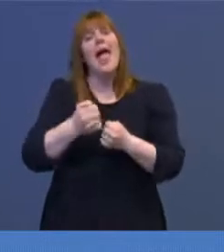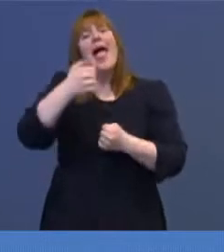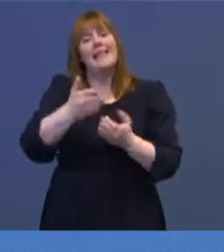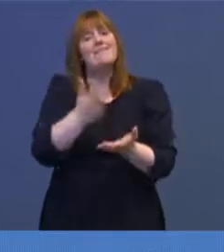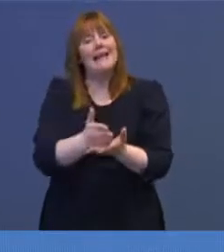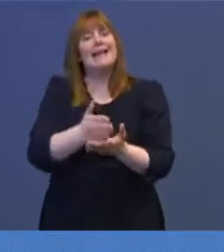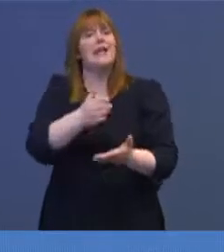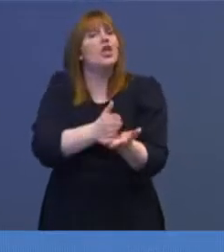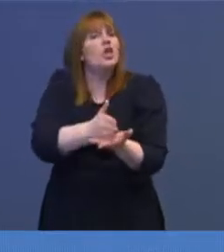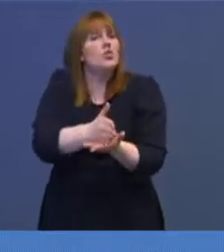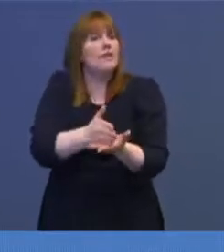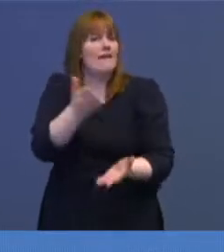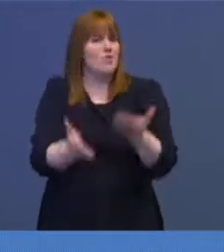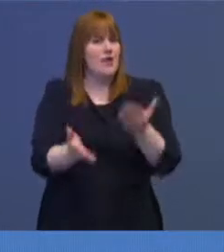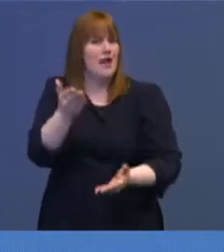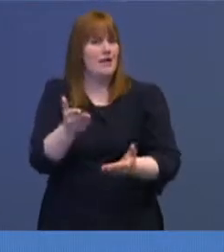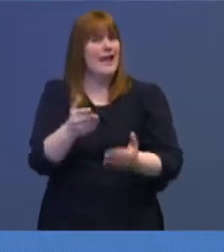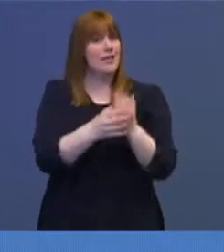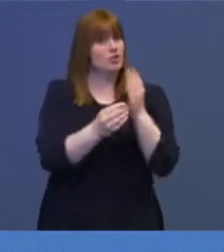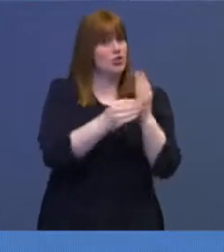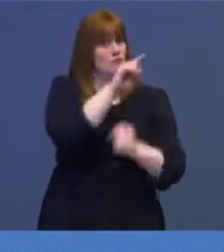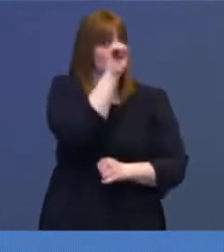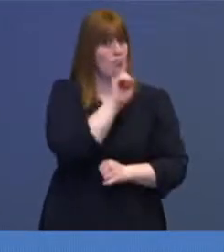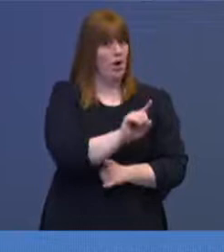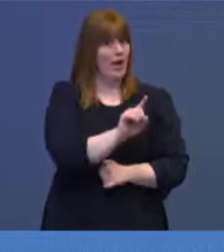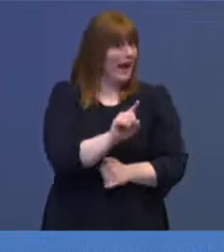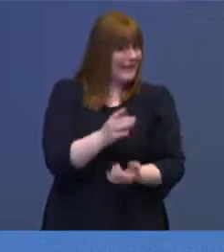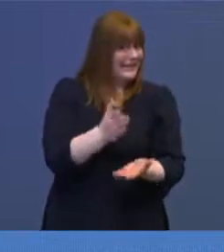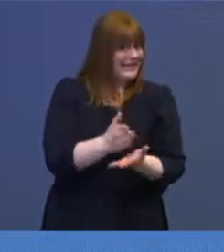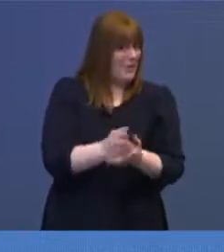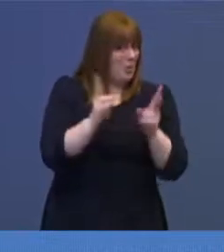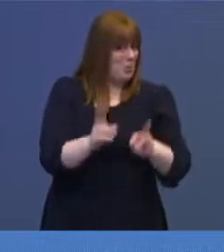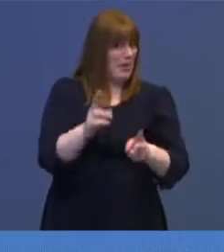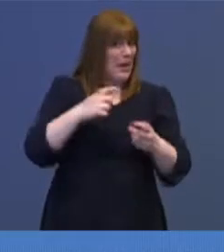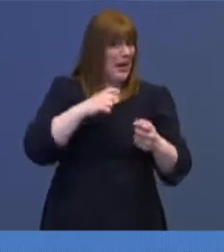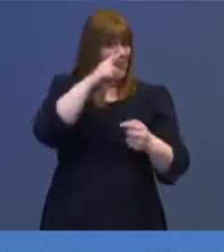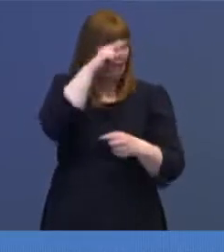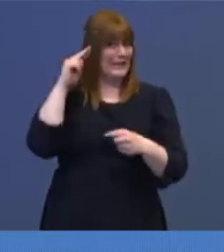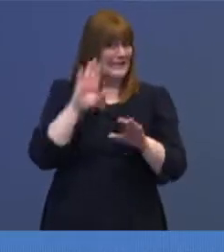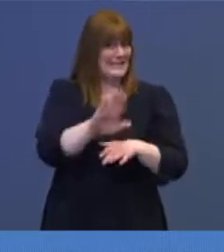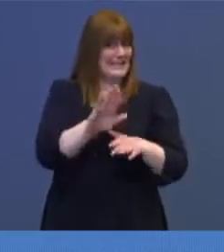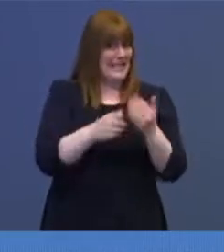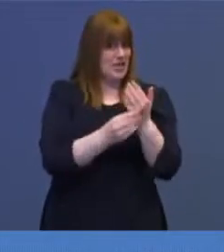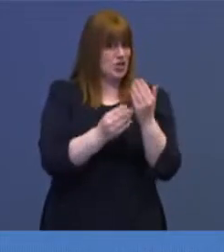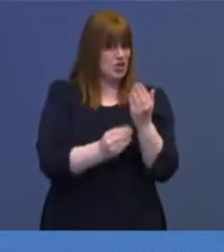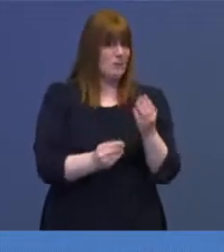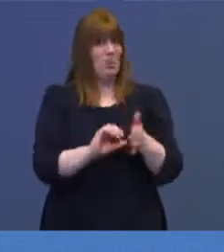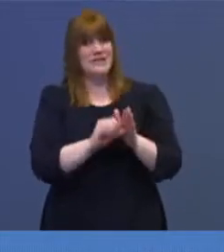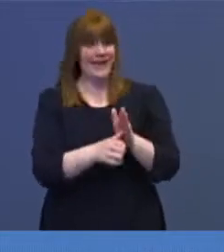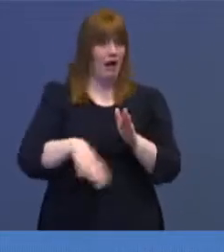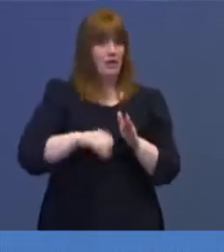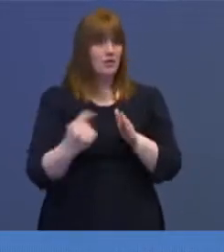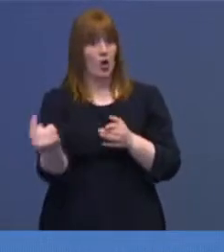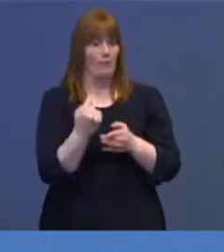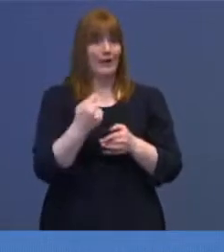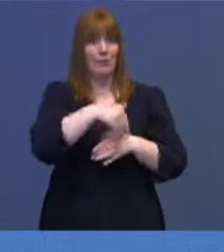også et ressursspørsmål. Vi må vurdere om det riktig å bruke politiets ressurser til å sjekke alle som passerer